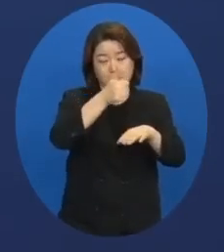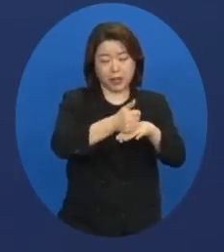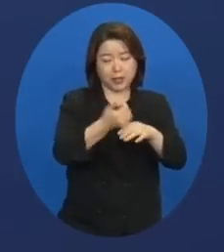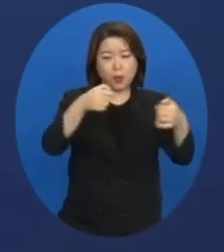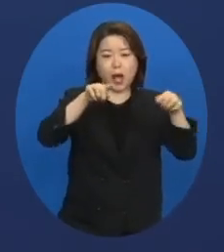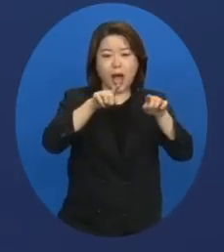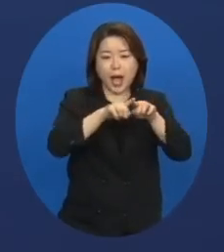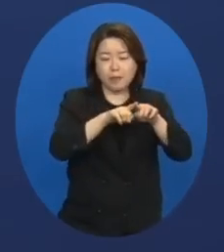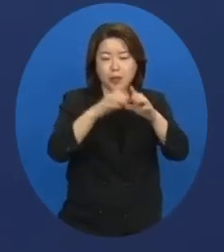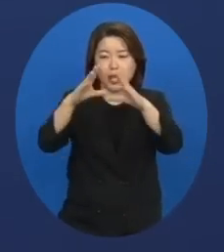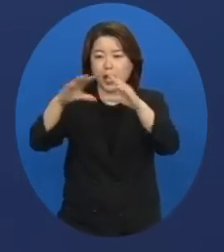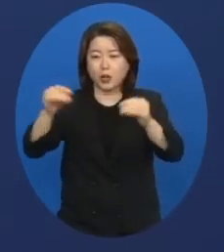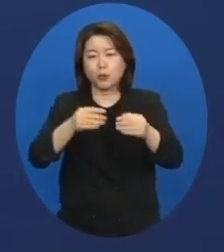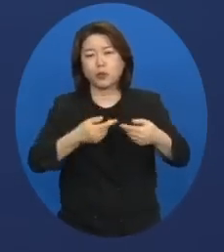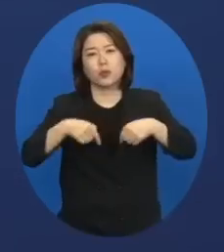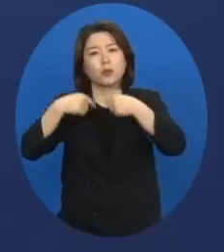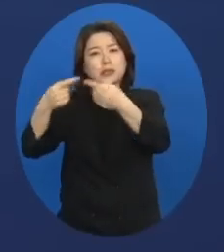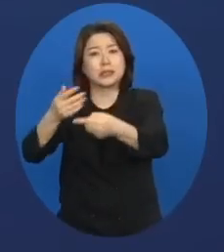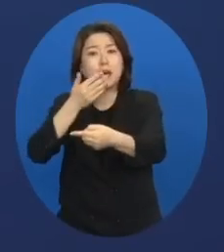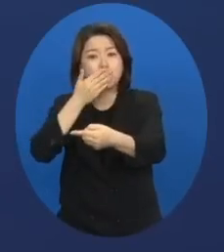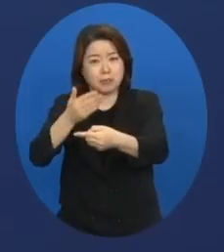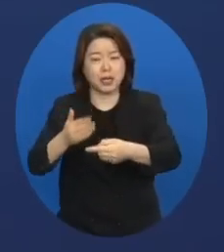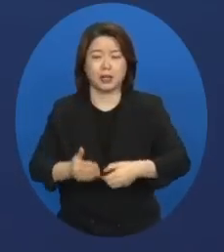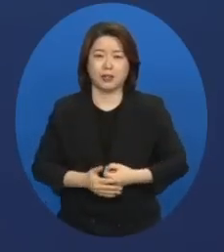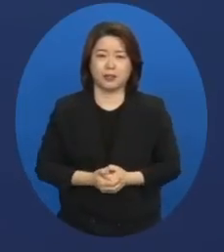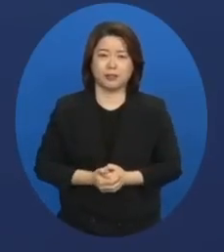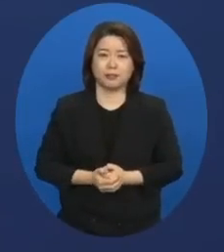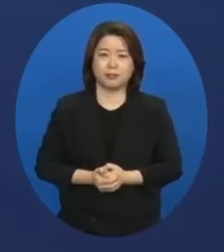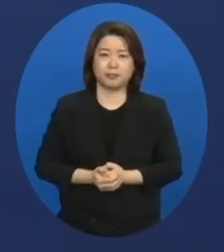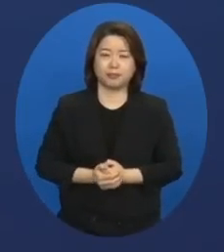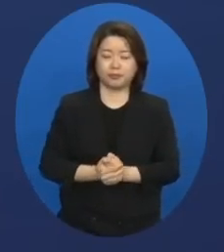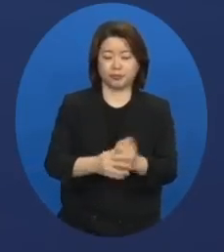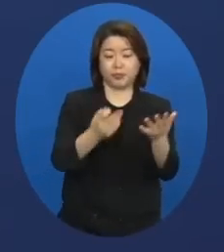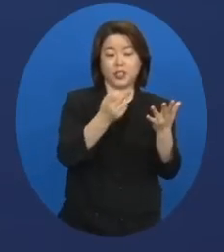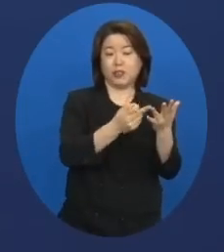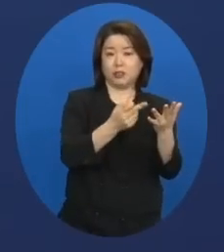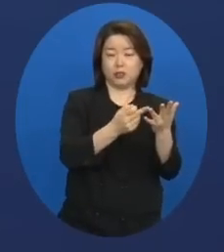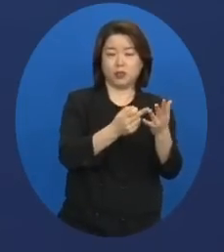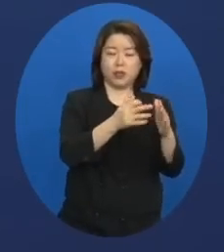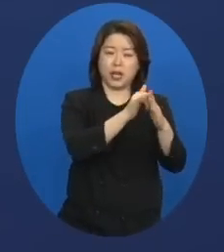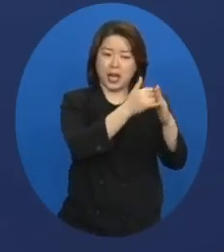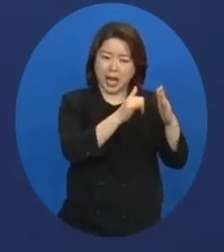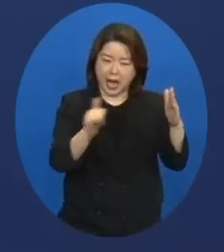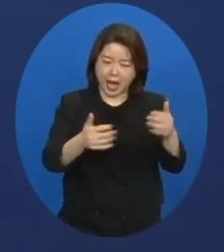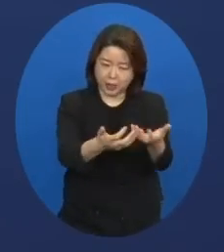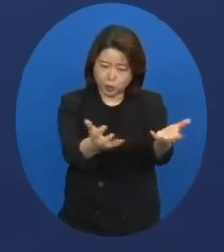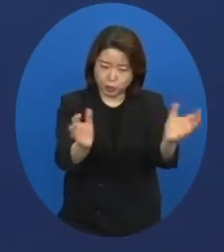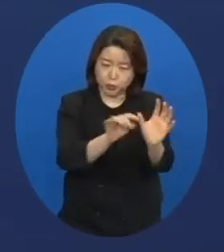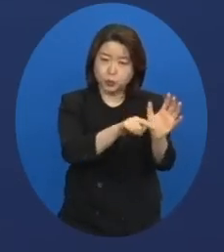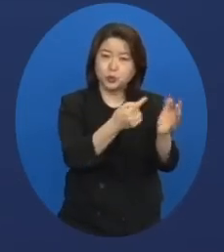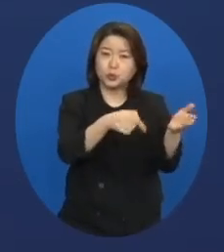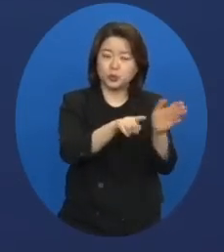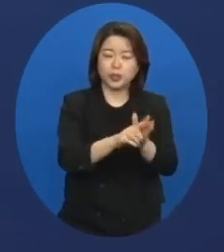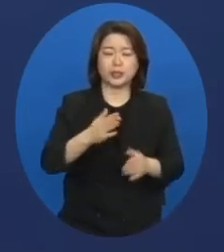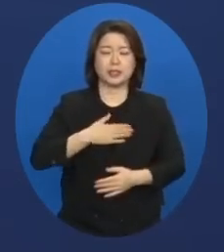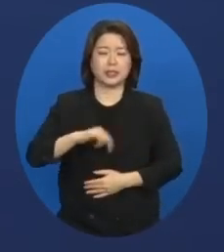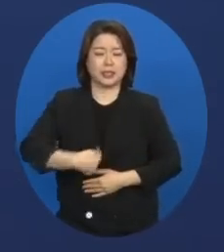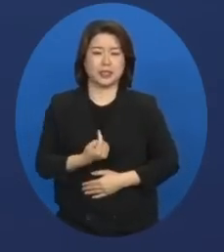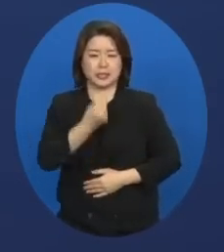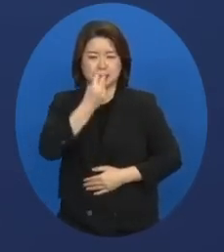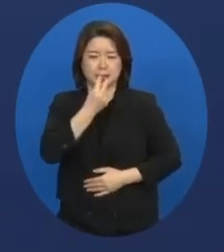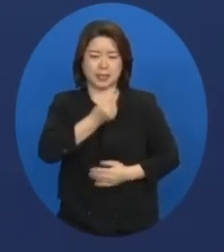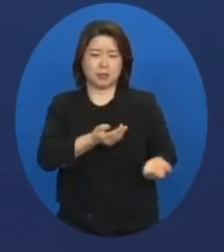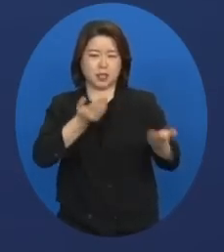애굽으로 가게 됩니다. 유다는 가족 공동체를 위하여 자기 자신의 생명도 내어놓을